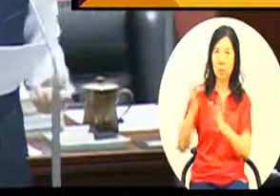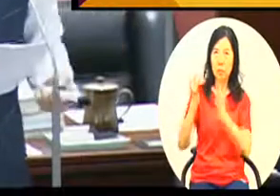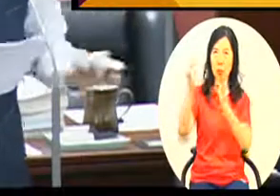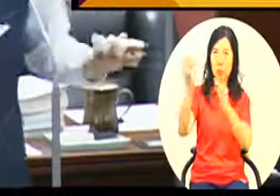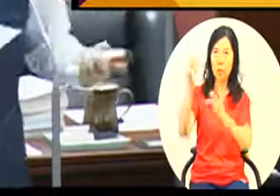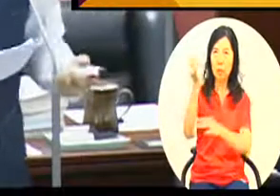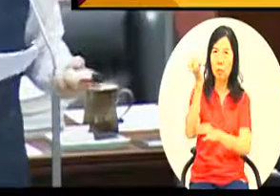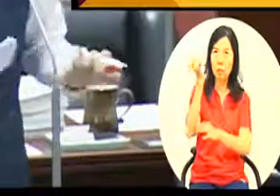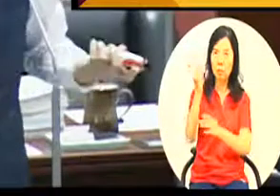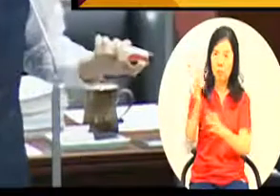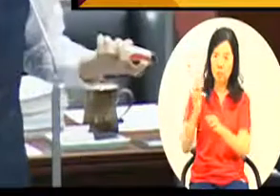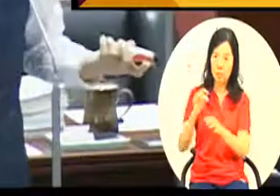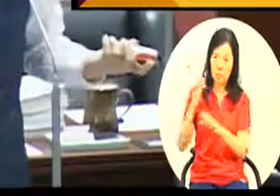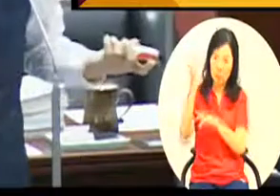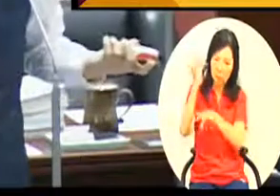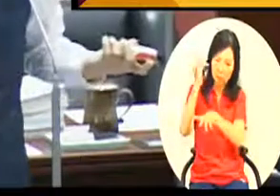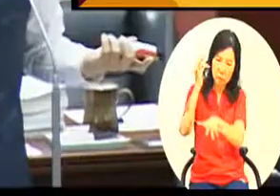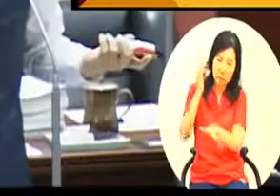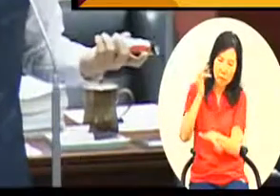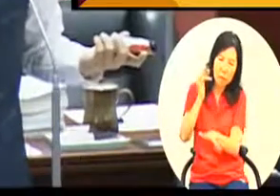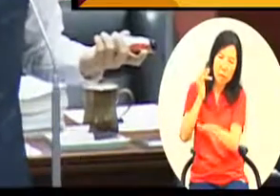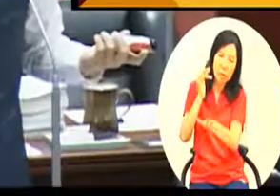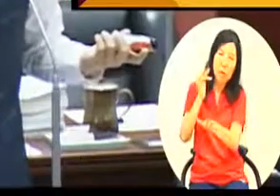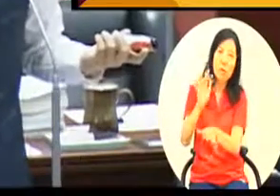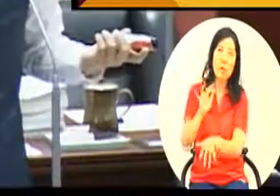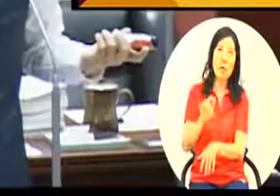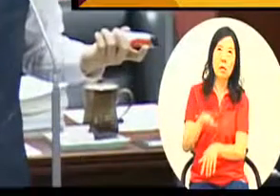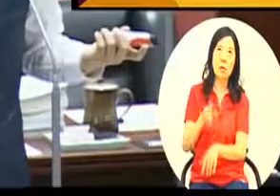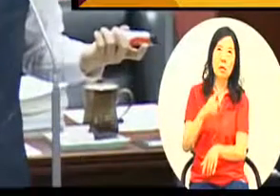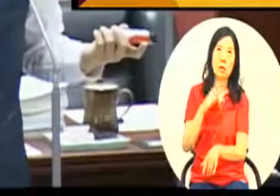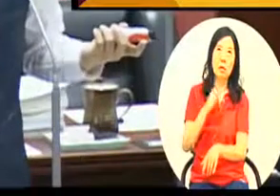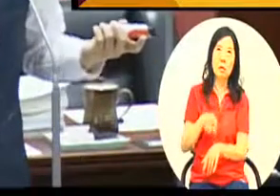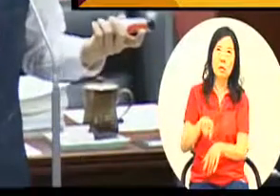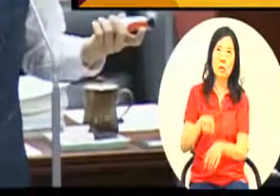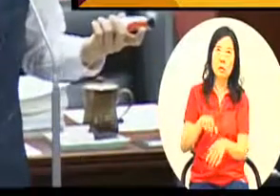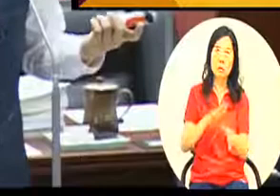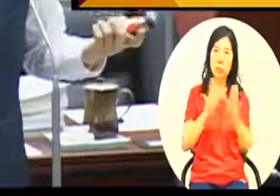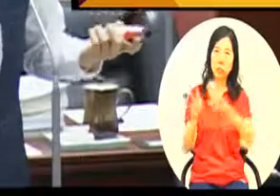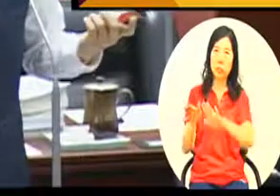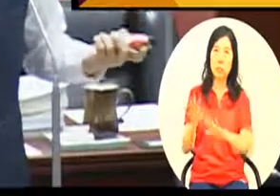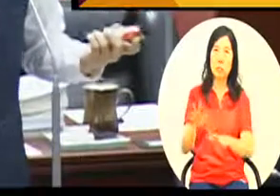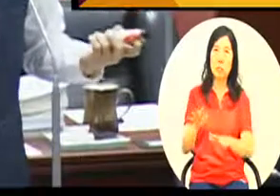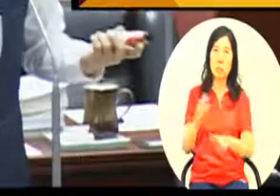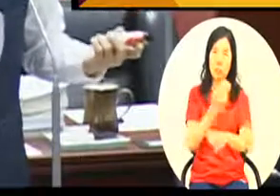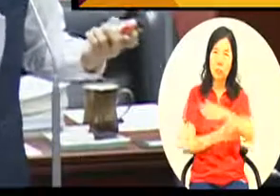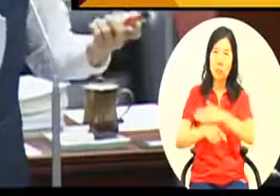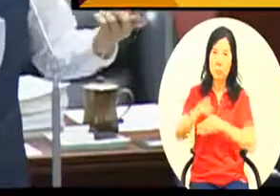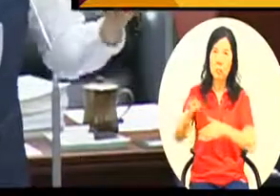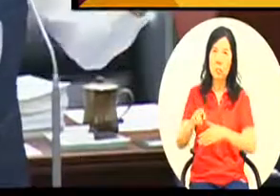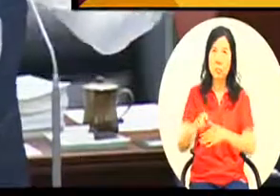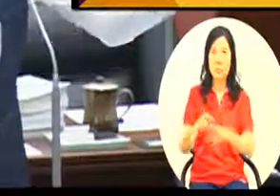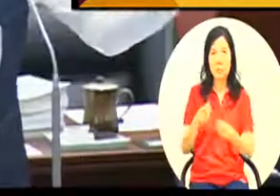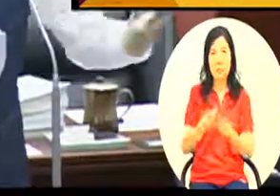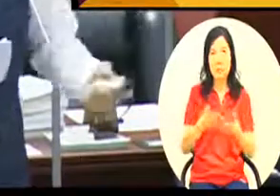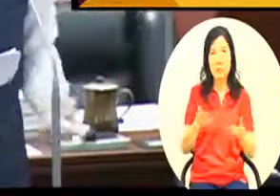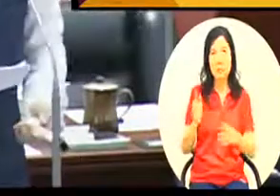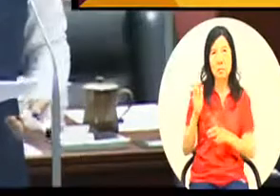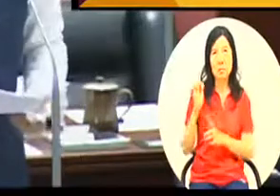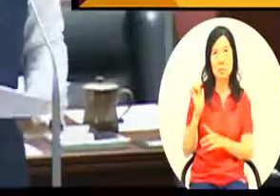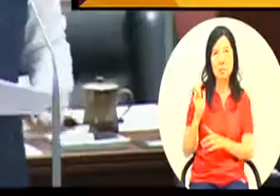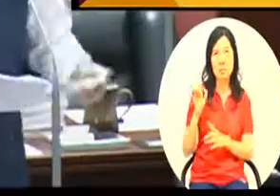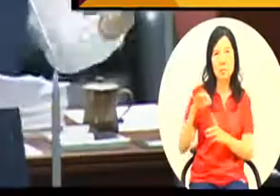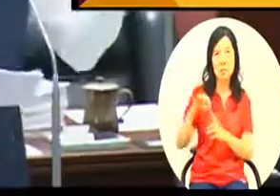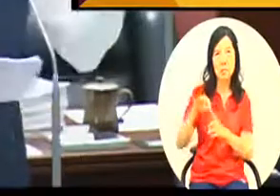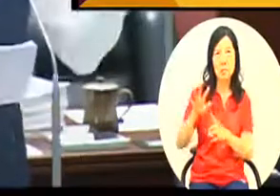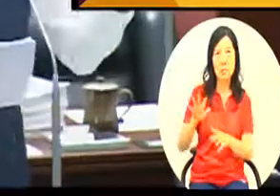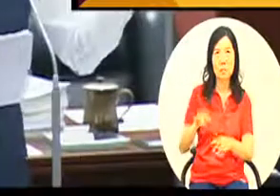起一样的状况，让我们的这个有身心障碍人士不知道在哪里等公车哈。第四